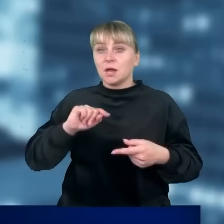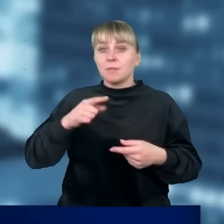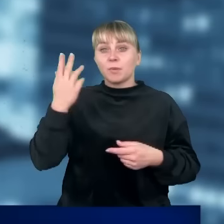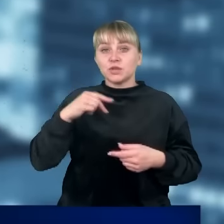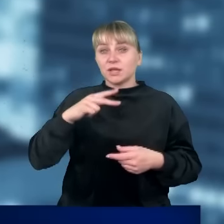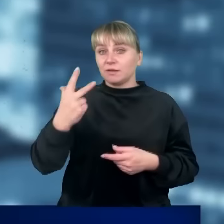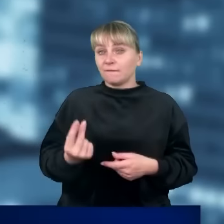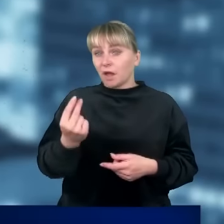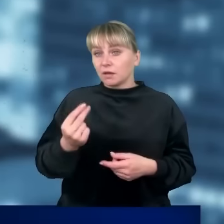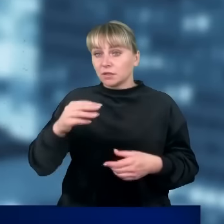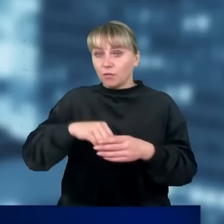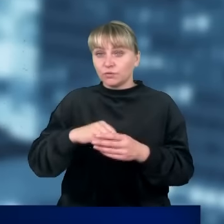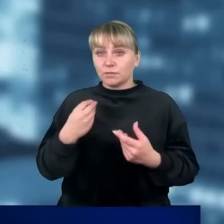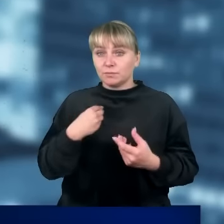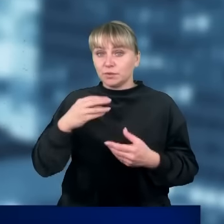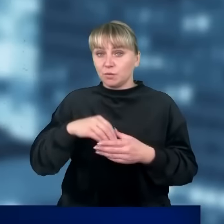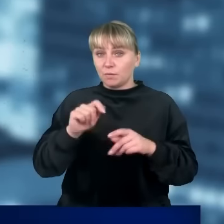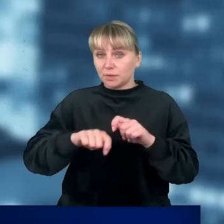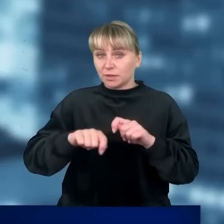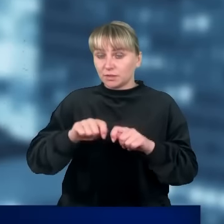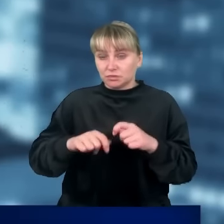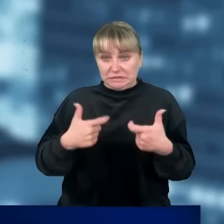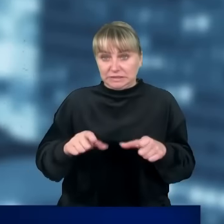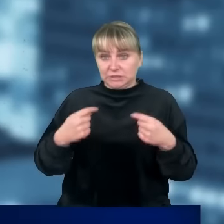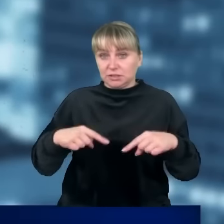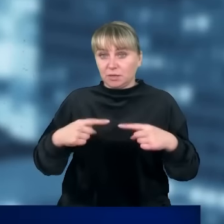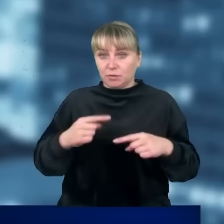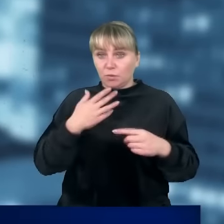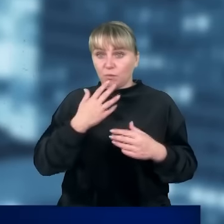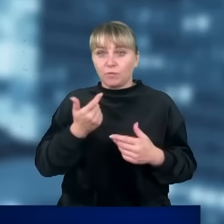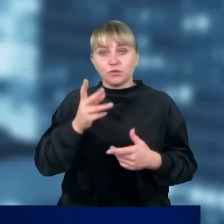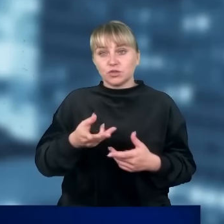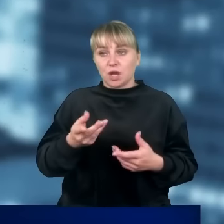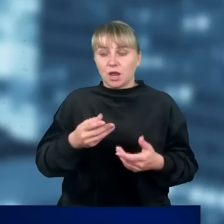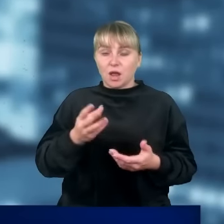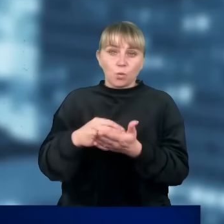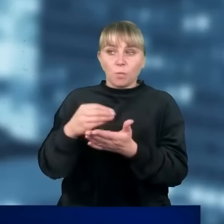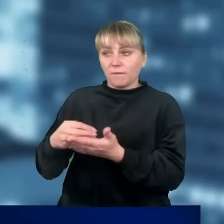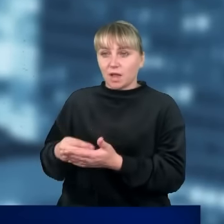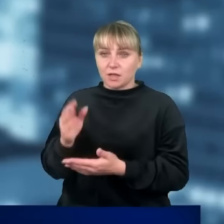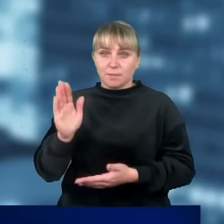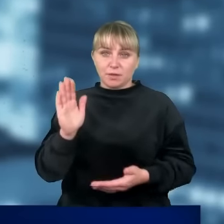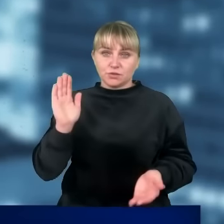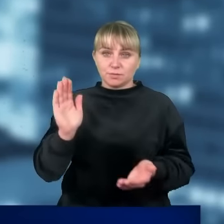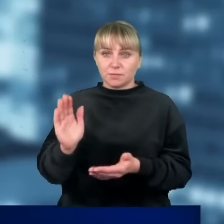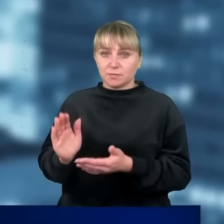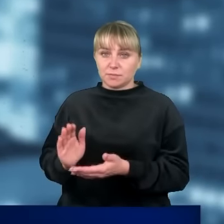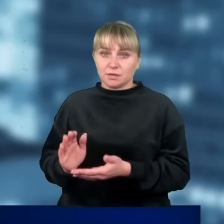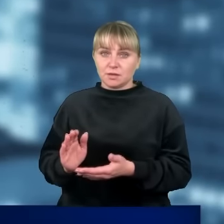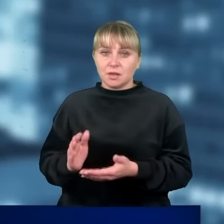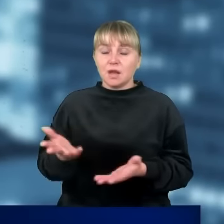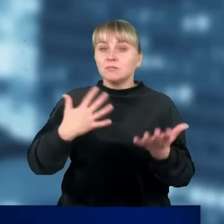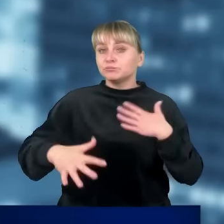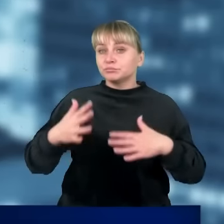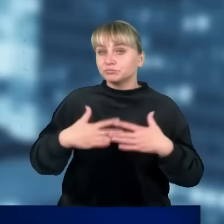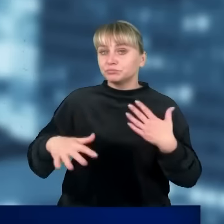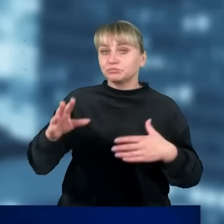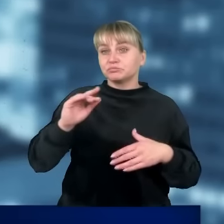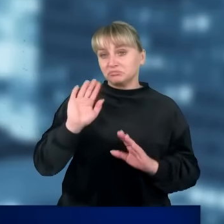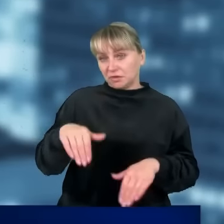raczej wzrost niż załamanie i nic nie wskazywało na to, że konsumpcja zacznie spadać. Tekstylia z punktu widzenia klimatu to nawet